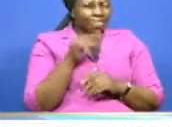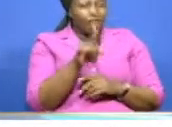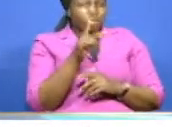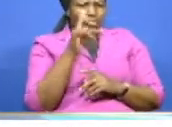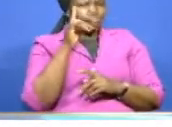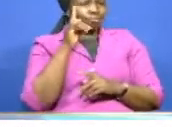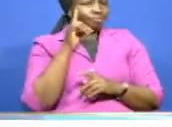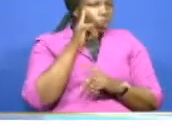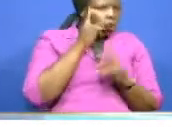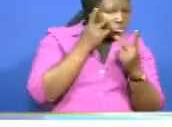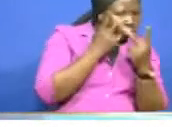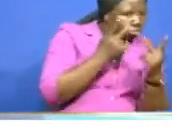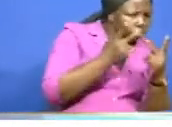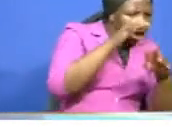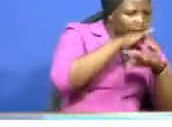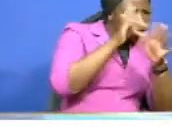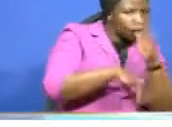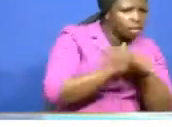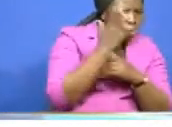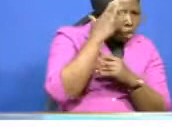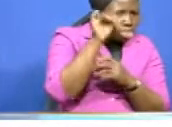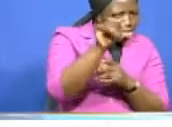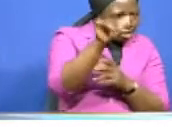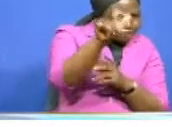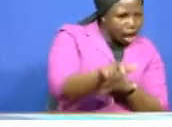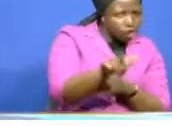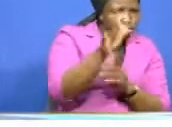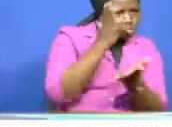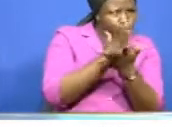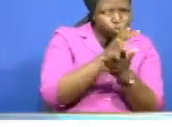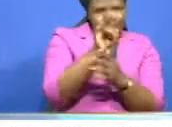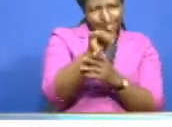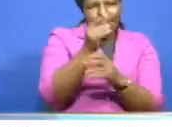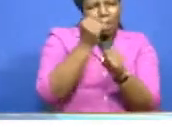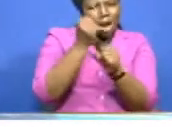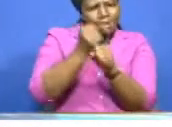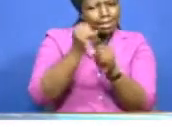nini kwa kiongozi na kufahamu ya kwamba huyu kweli ni kiongozi ambaye ni mtendakazi?